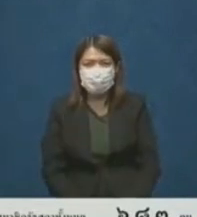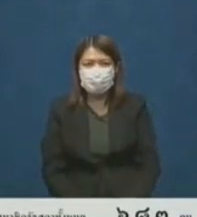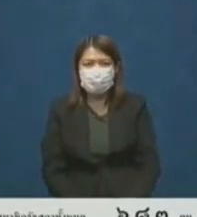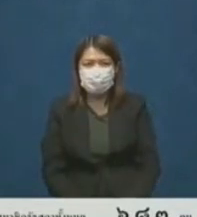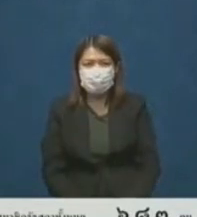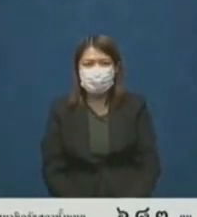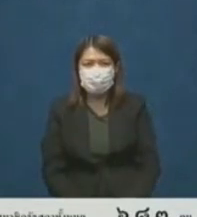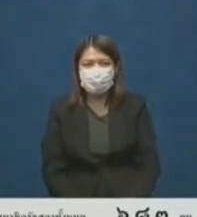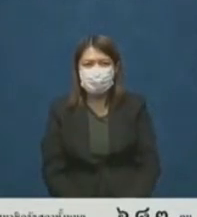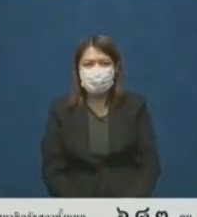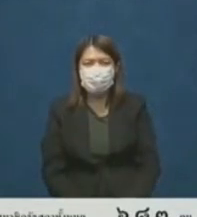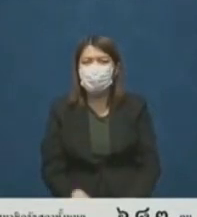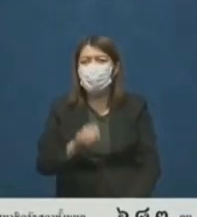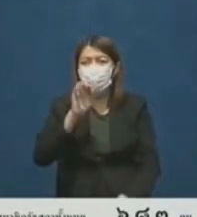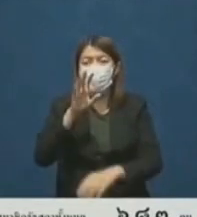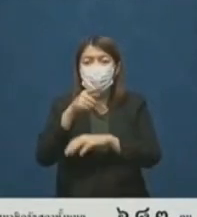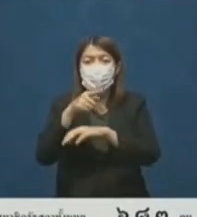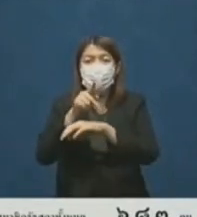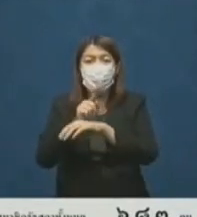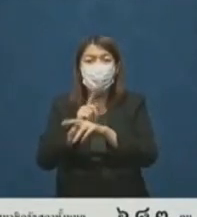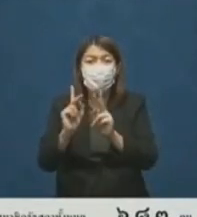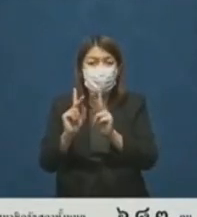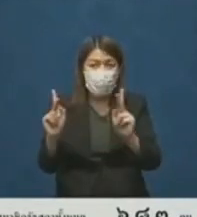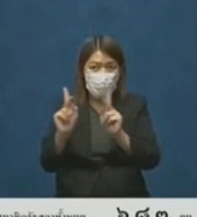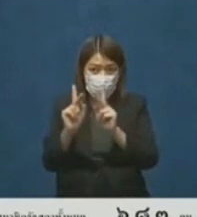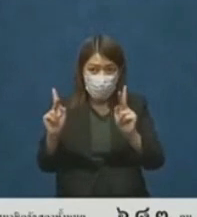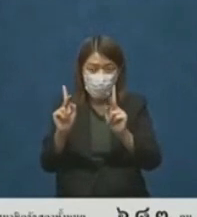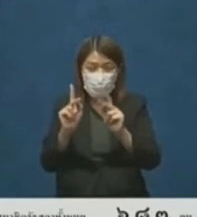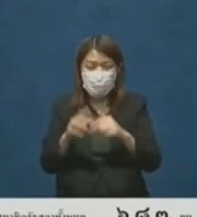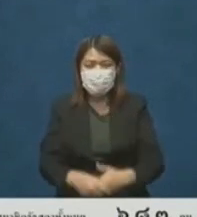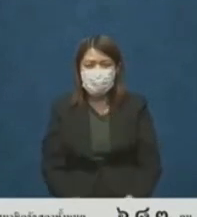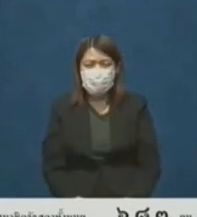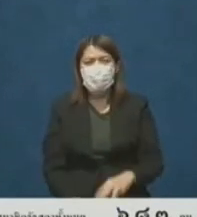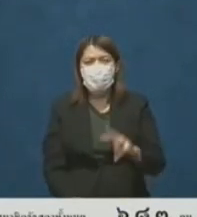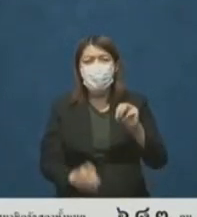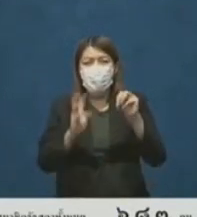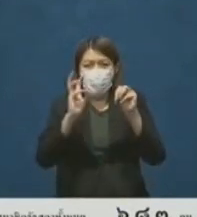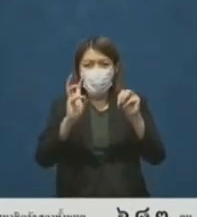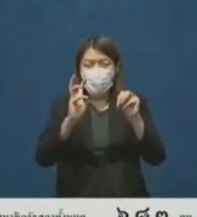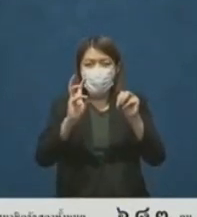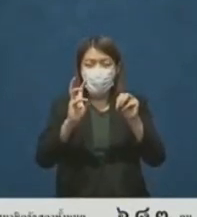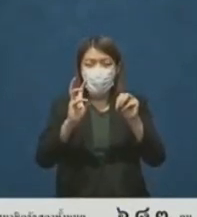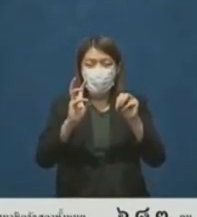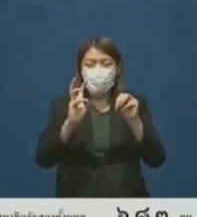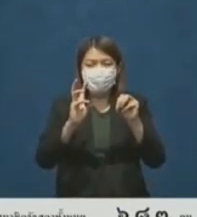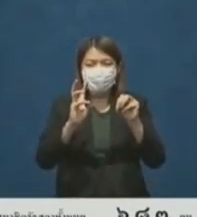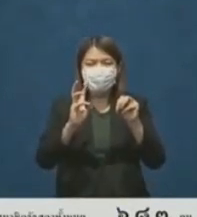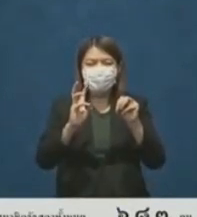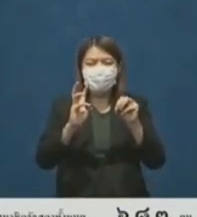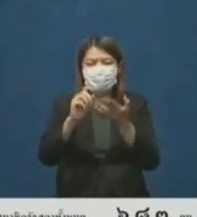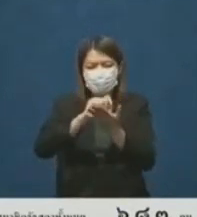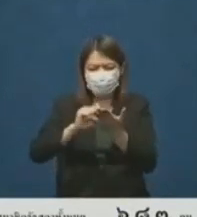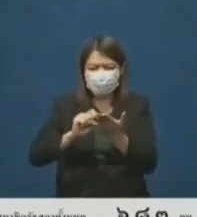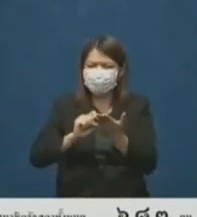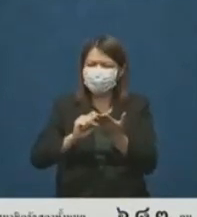ดการศึกษาผมจะกราบเรียนท่านประธานไปถึงกรรมธิการว่าในมาตรา